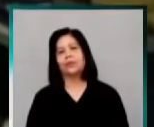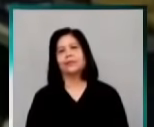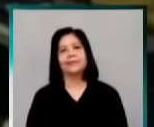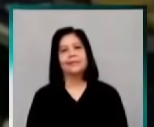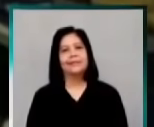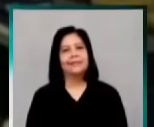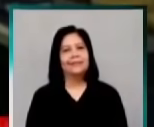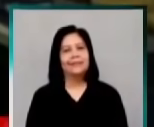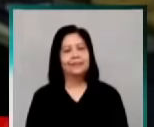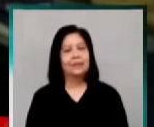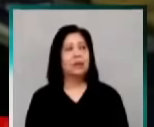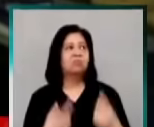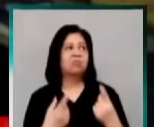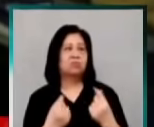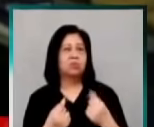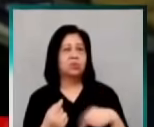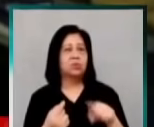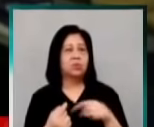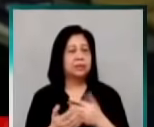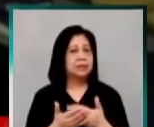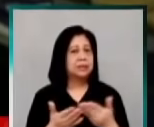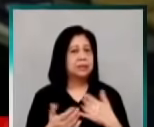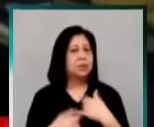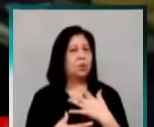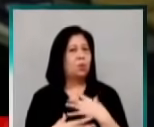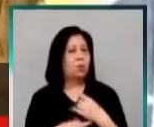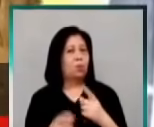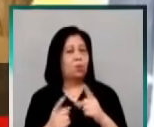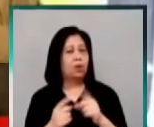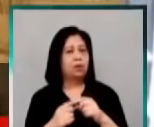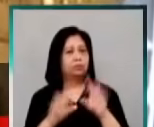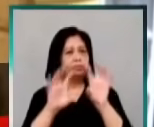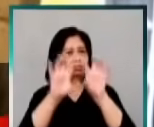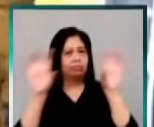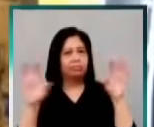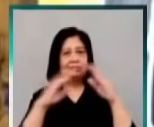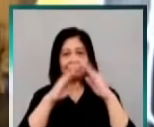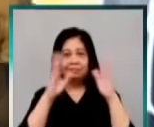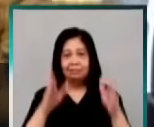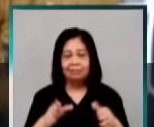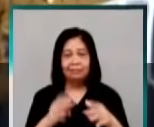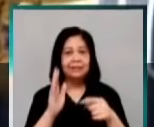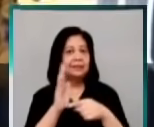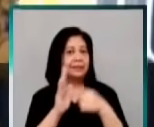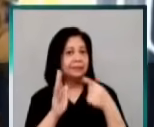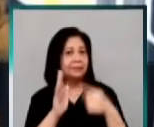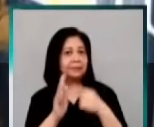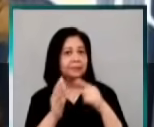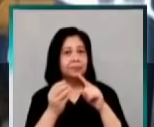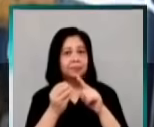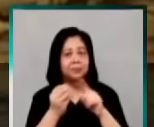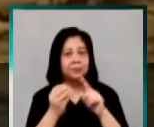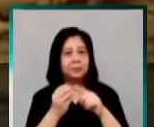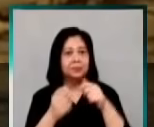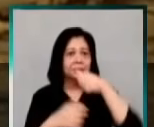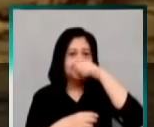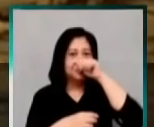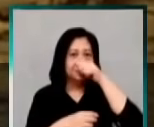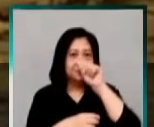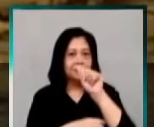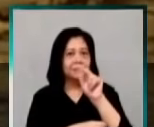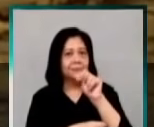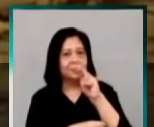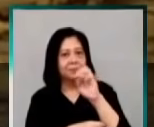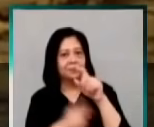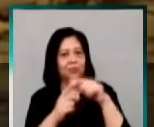Ginagawa ko yung mga bagay na gusto kong nakadecorate sa bahay. Minsan, tungkol sa mga anime, o di kaya fighter planes at